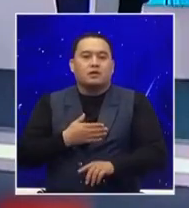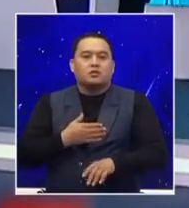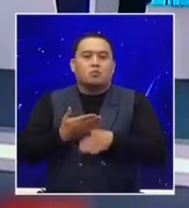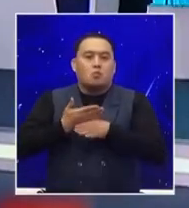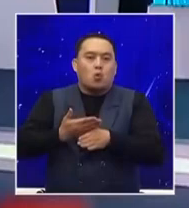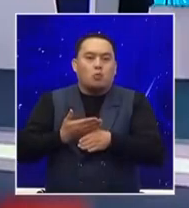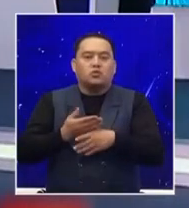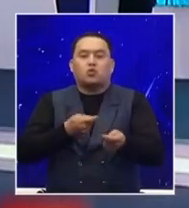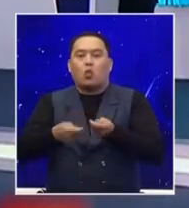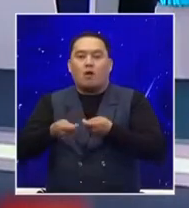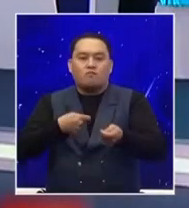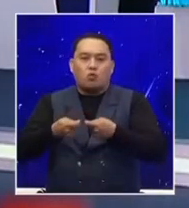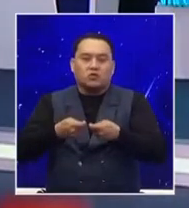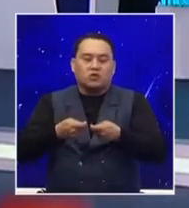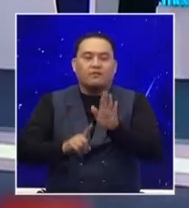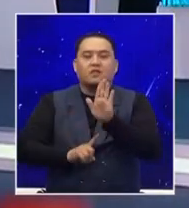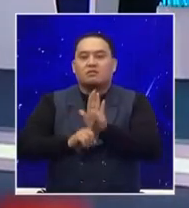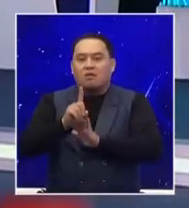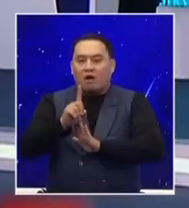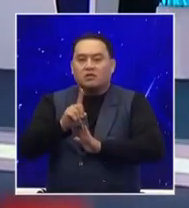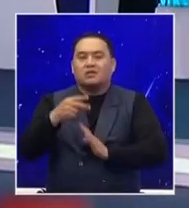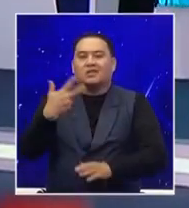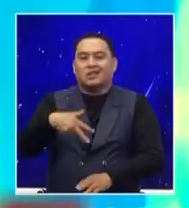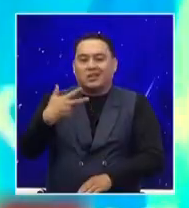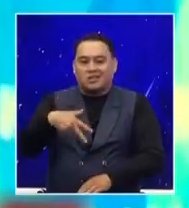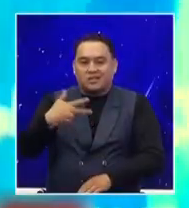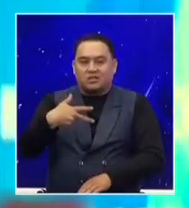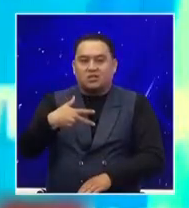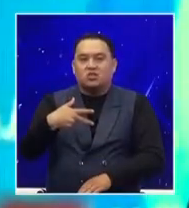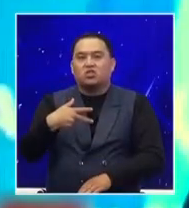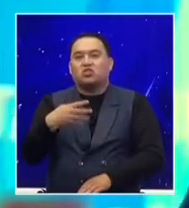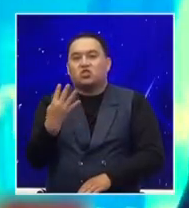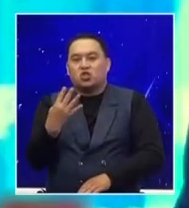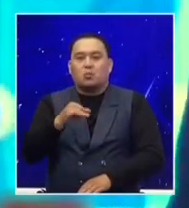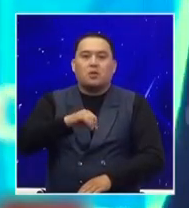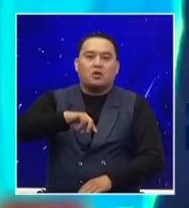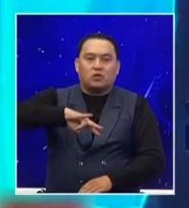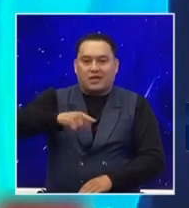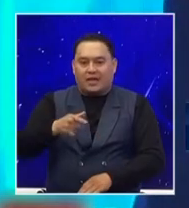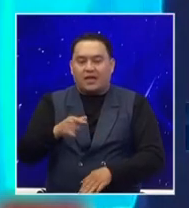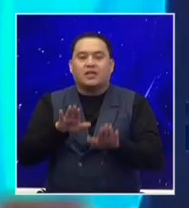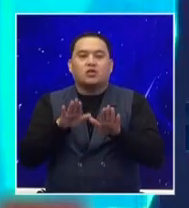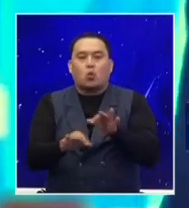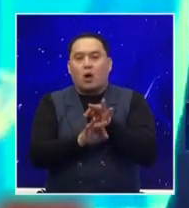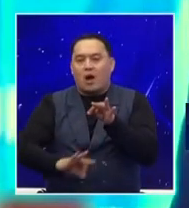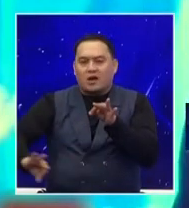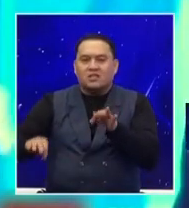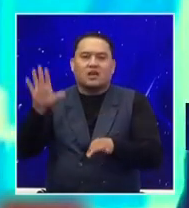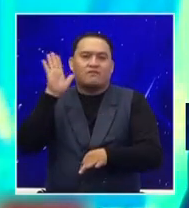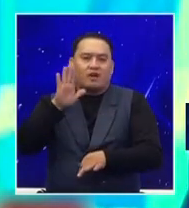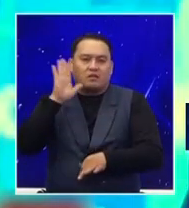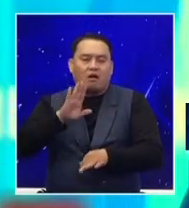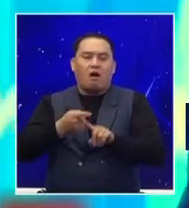помощью правительства заложили где-то около 34 миллиардов тенге, это на инженерные сети, там